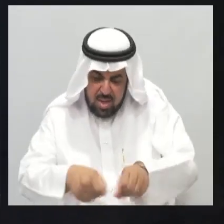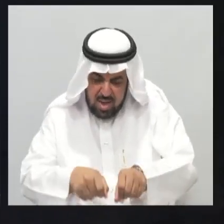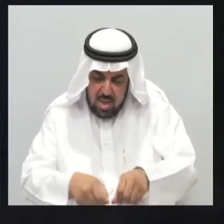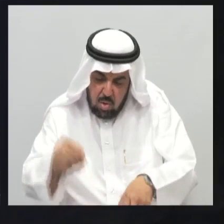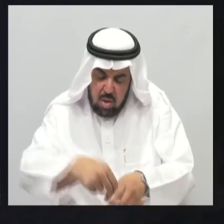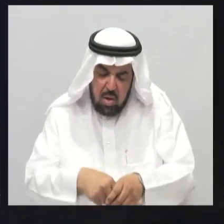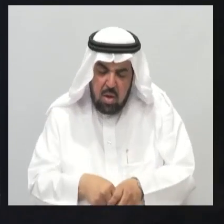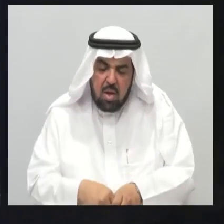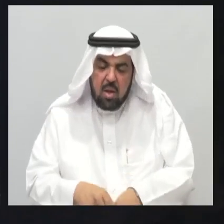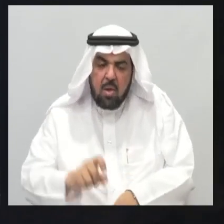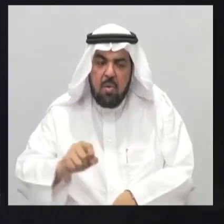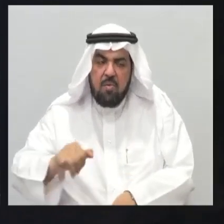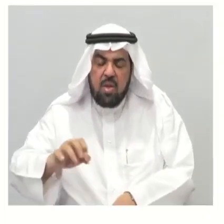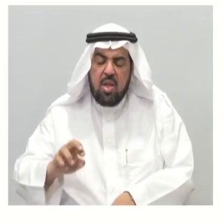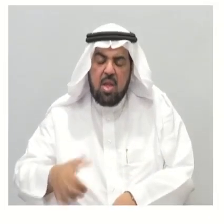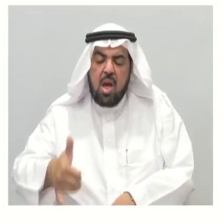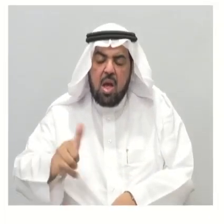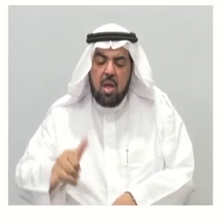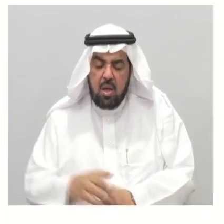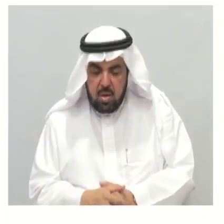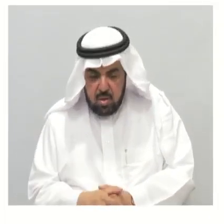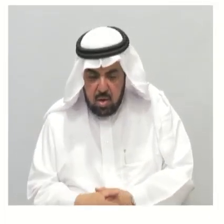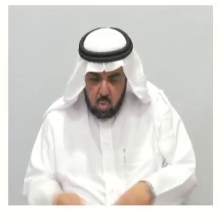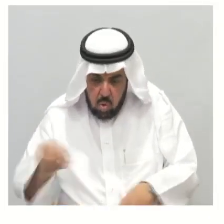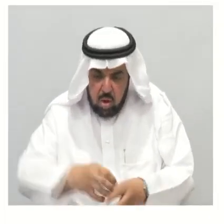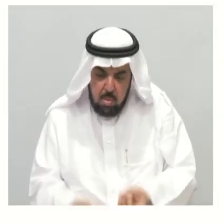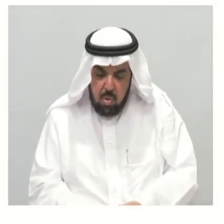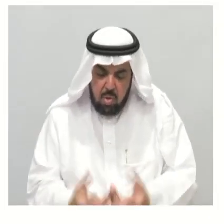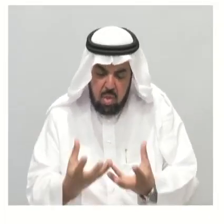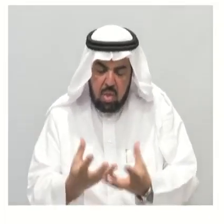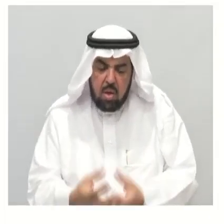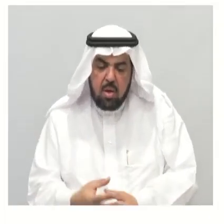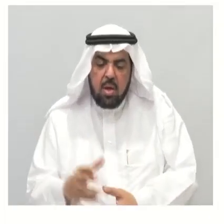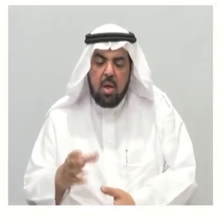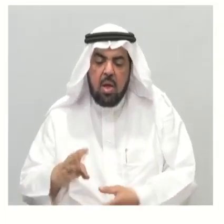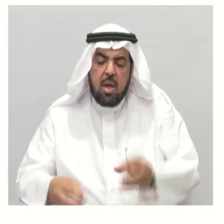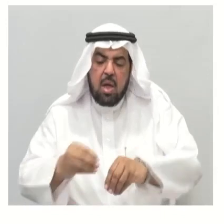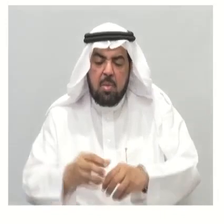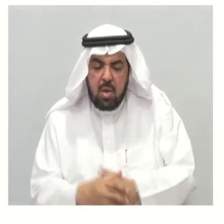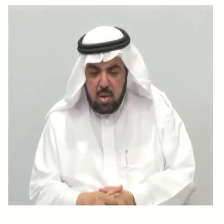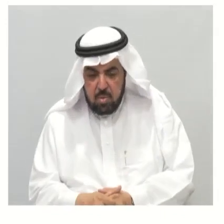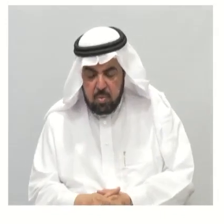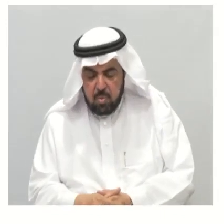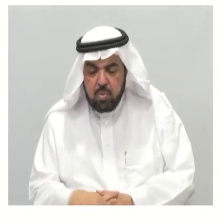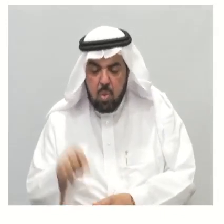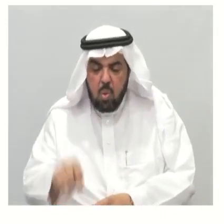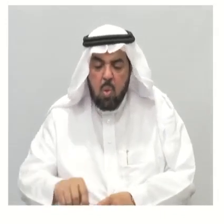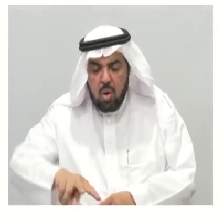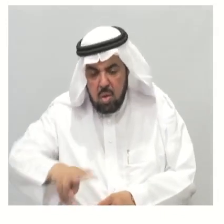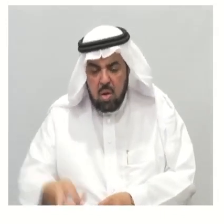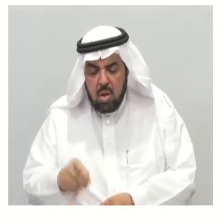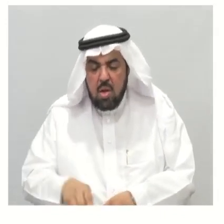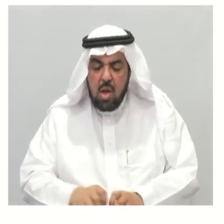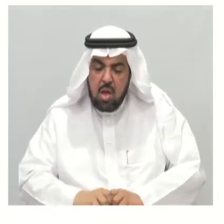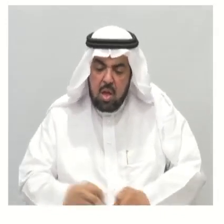في داخل الماء هو تغير كيميائي. التغير الكيميائي ما هو؟ هو التغير